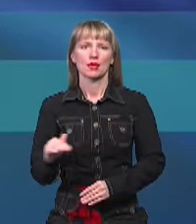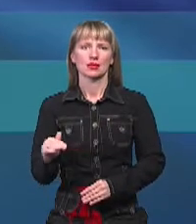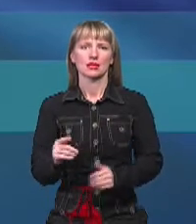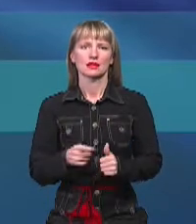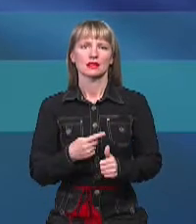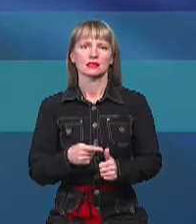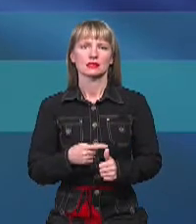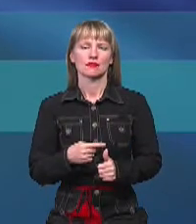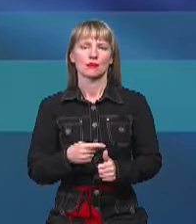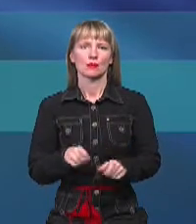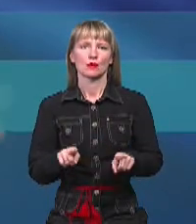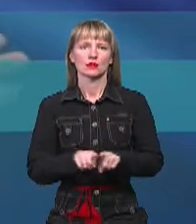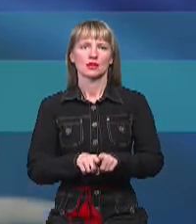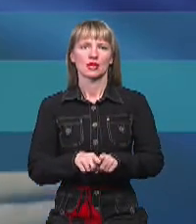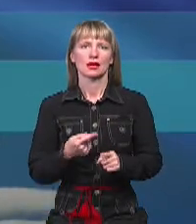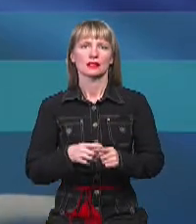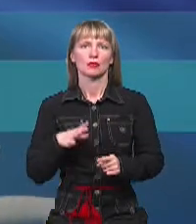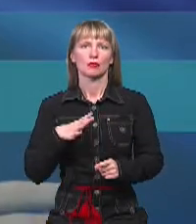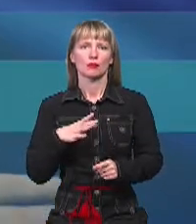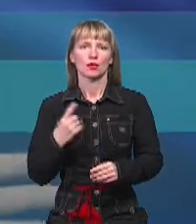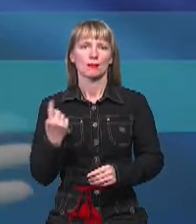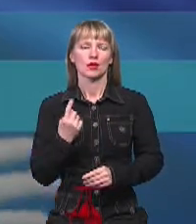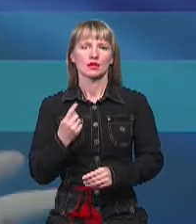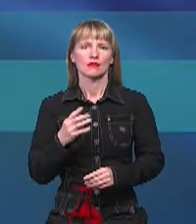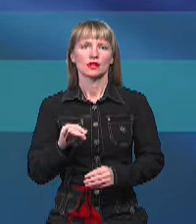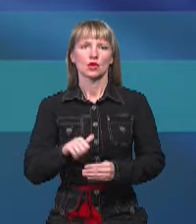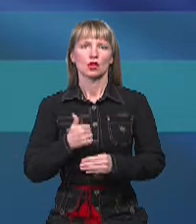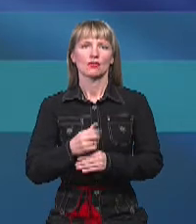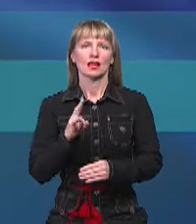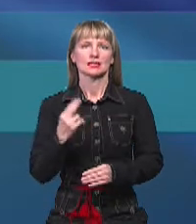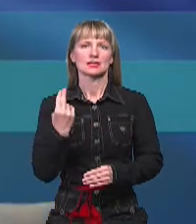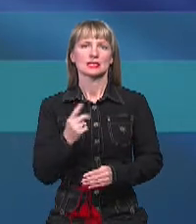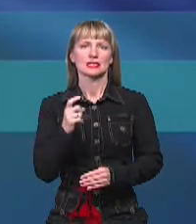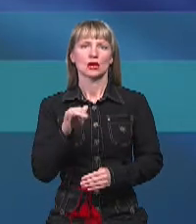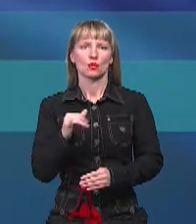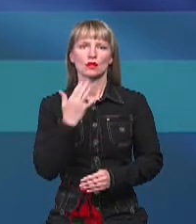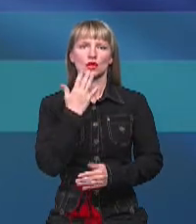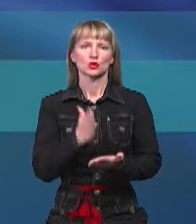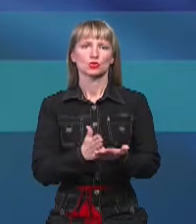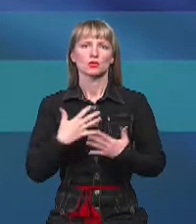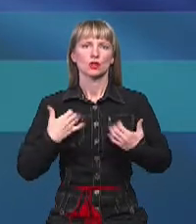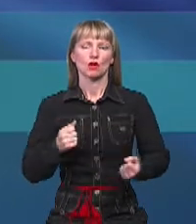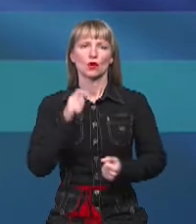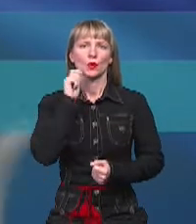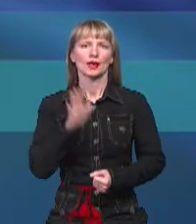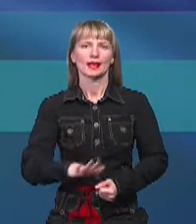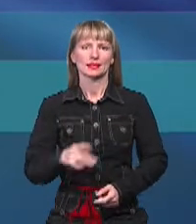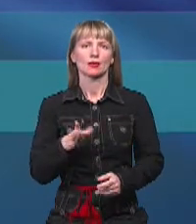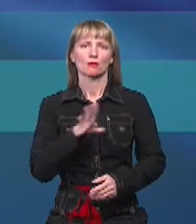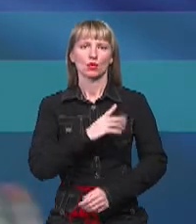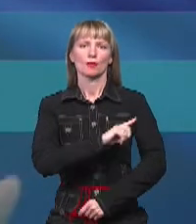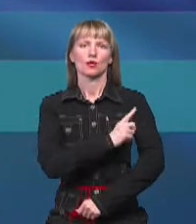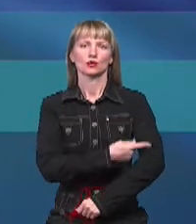називемо її так, перша панель, це була панель від голови НСЗУ Національної служби здоров'я України Олега Петренка, і вона дійсно була